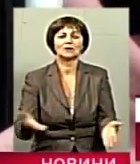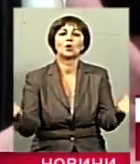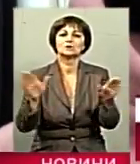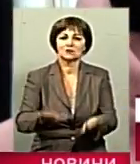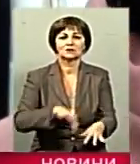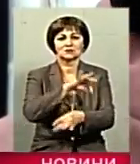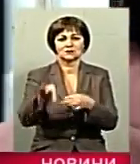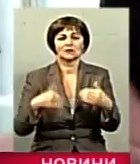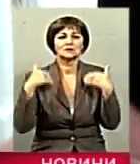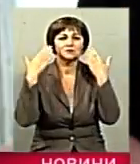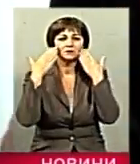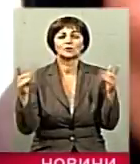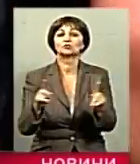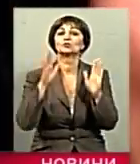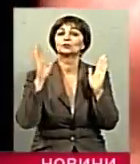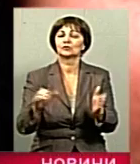сиротами,